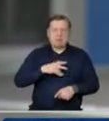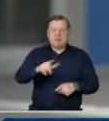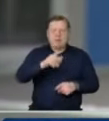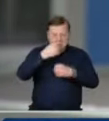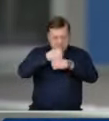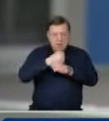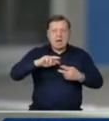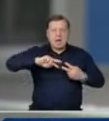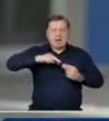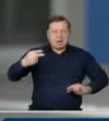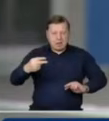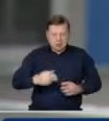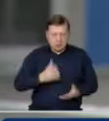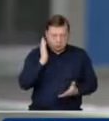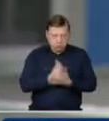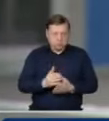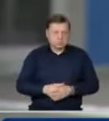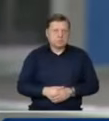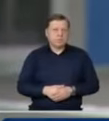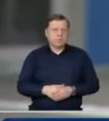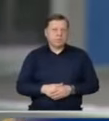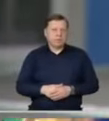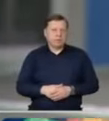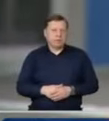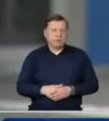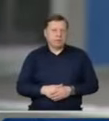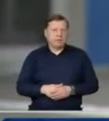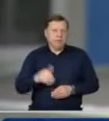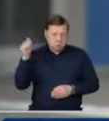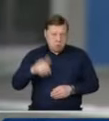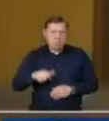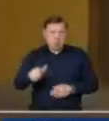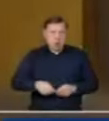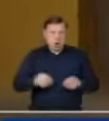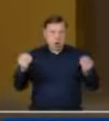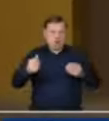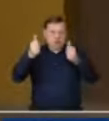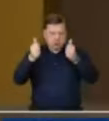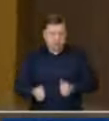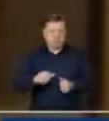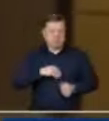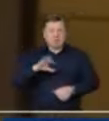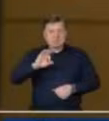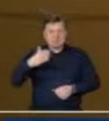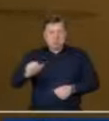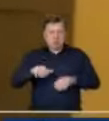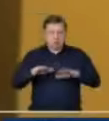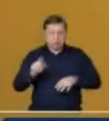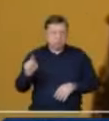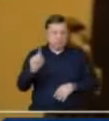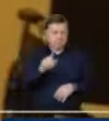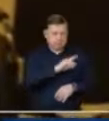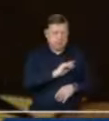genetycznego, może zupełnie zahamować rozwój choroby. Rocznie w Polsce SMA diagnozuje się u